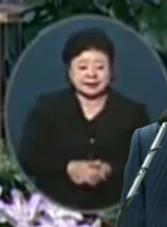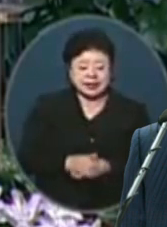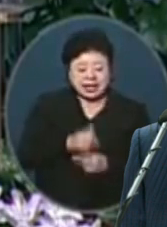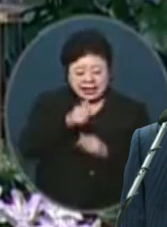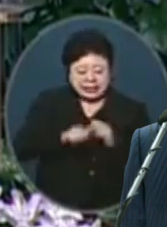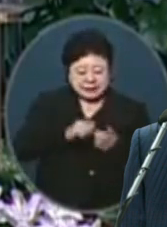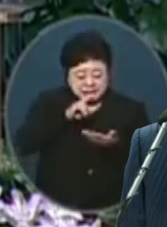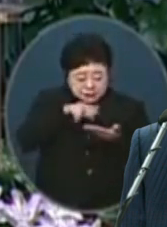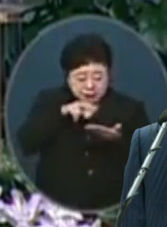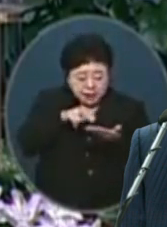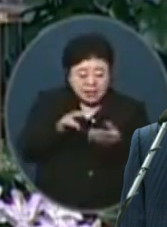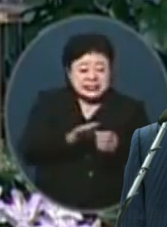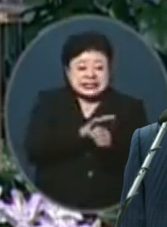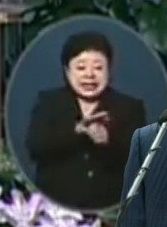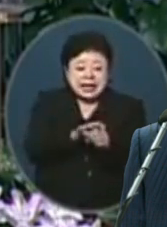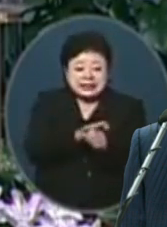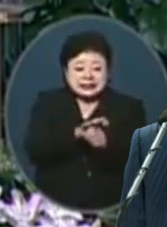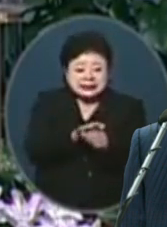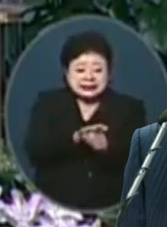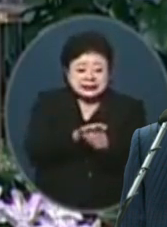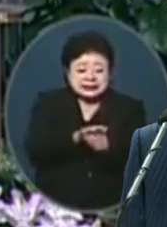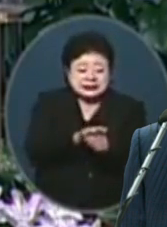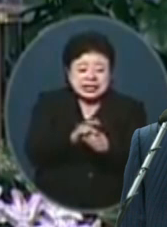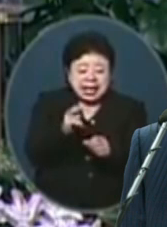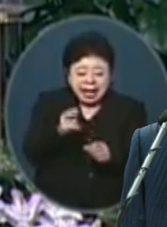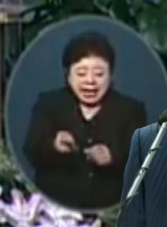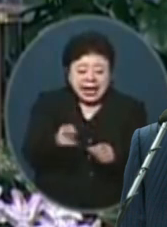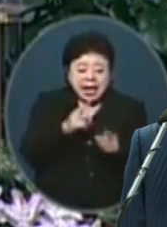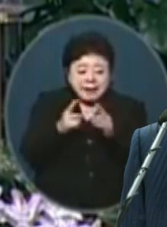성경에는 사랑을 헬라어로